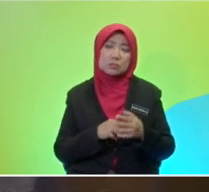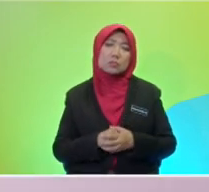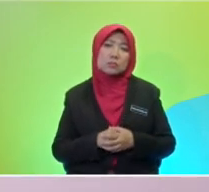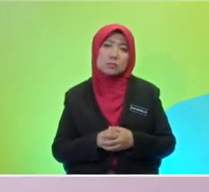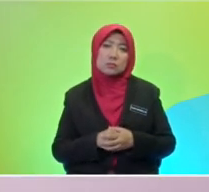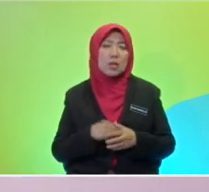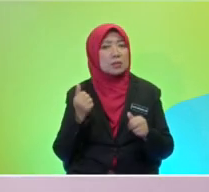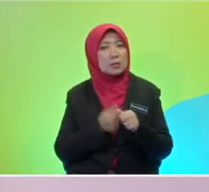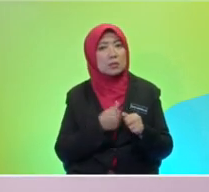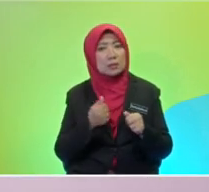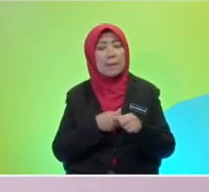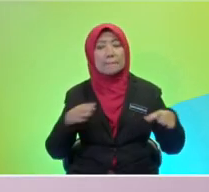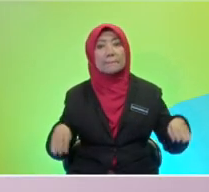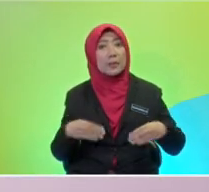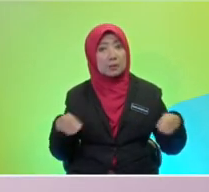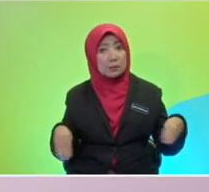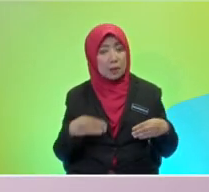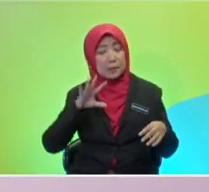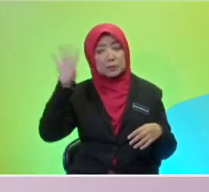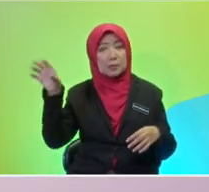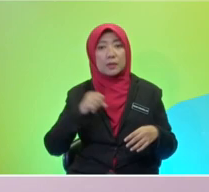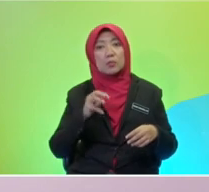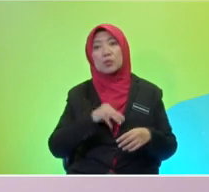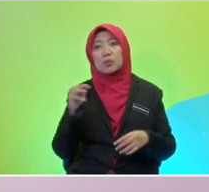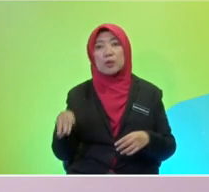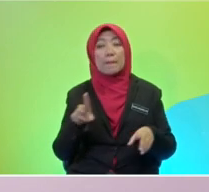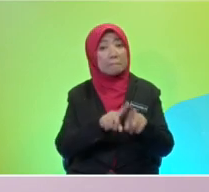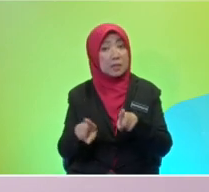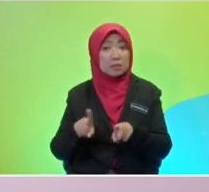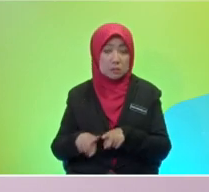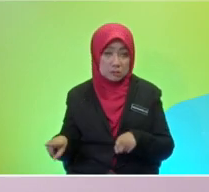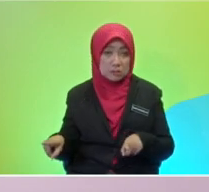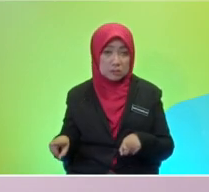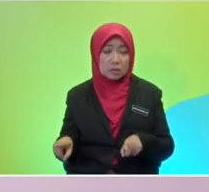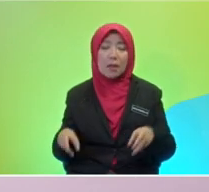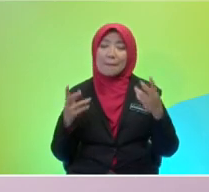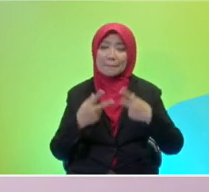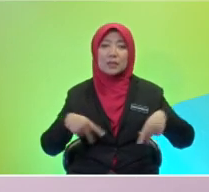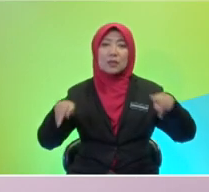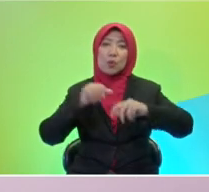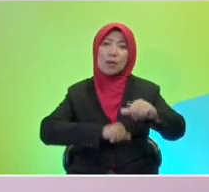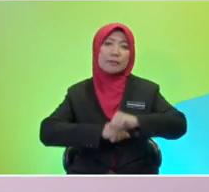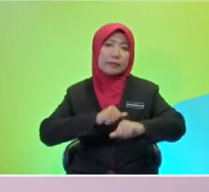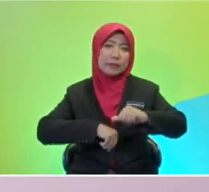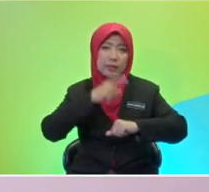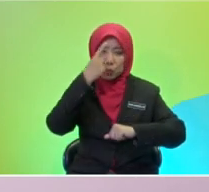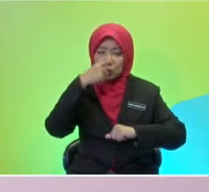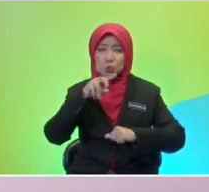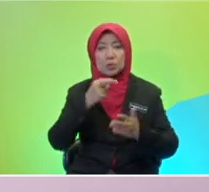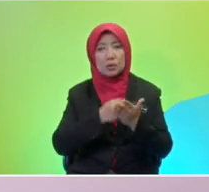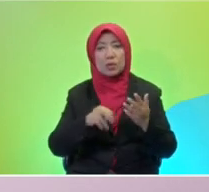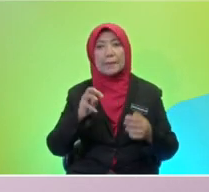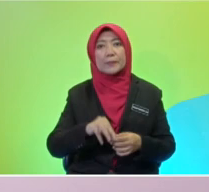setiap bidang pencapaian murid adalah berbeda jadi kita perlu adil untuk menilai murid-murid bukan saja